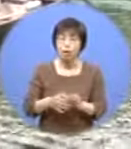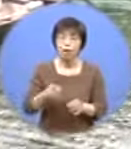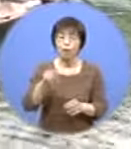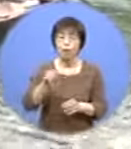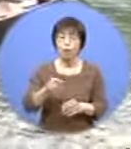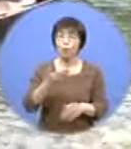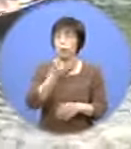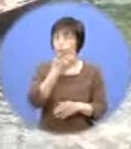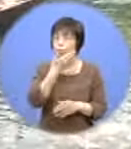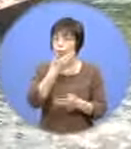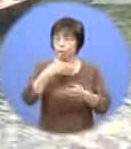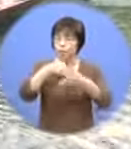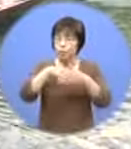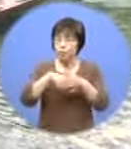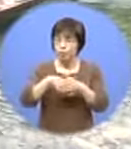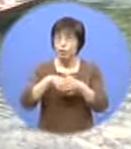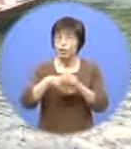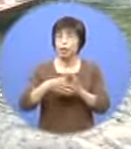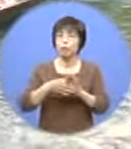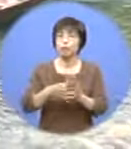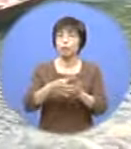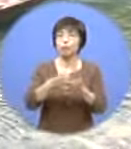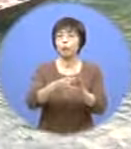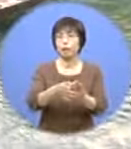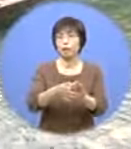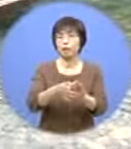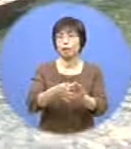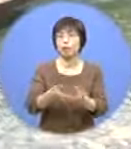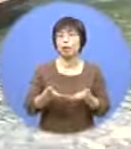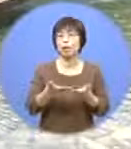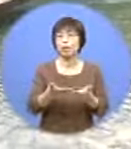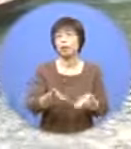やっぱり後世に残していきたいなと、その気持ちまずありますね。